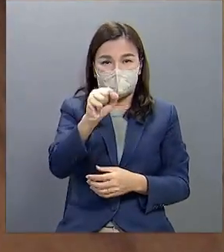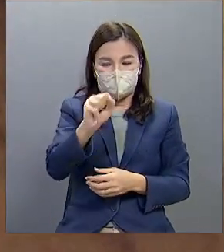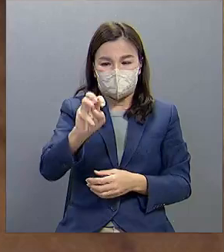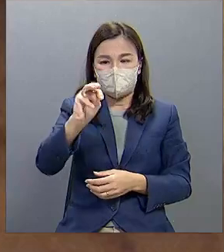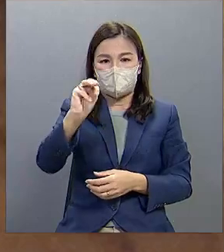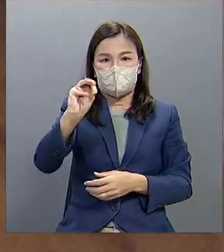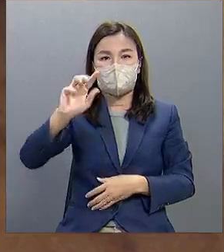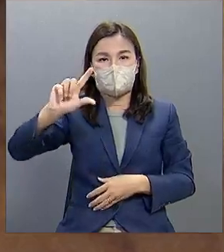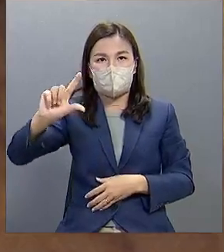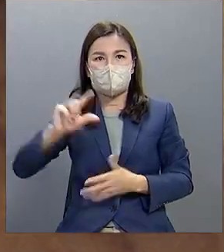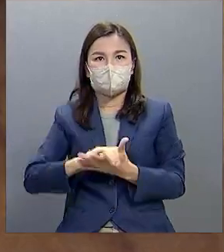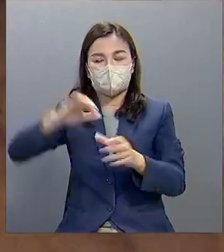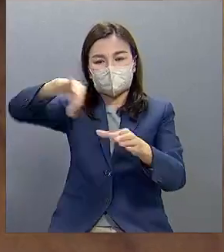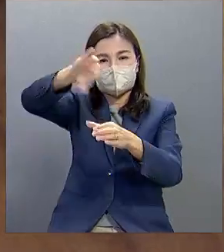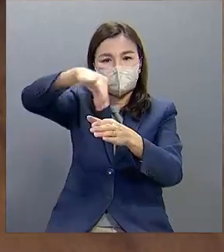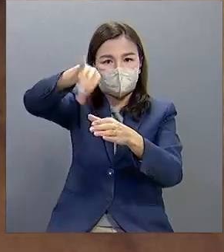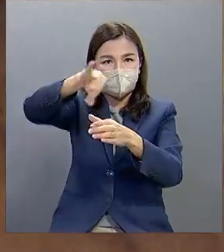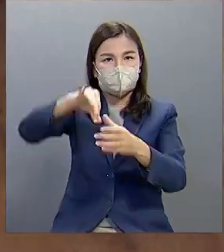คนให้เข้ากันค่ะ